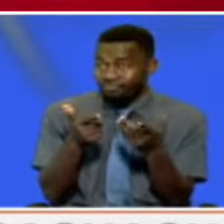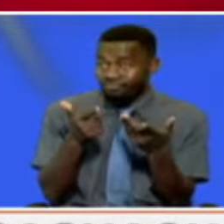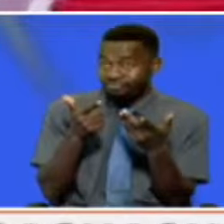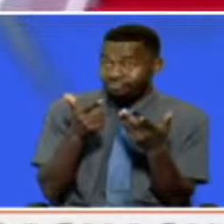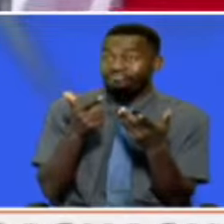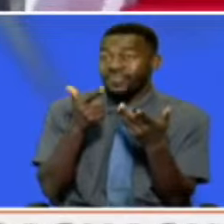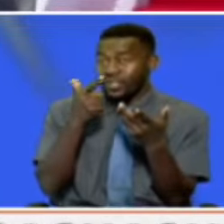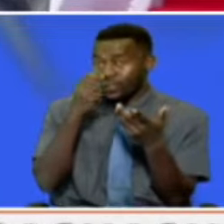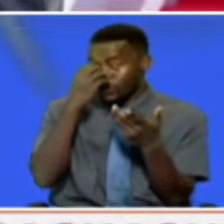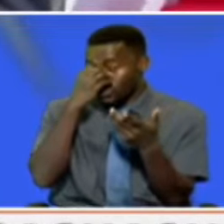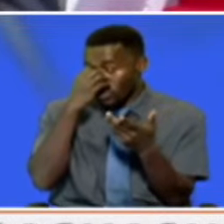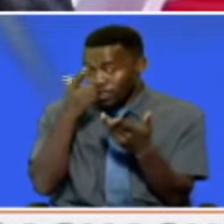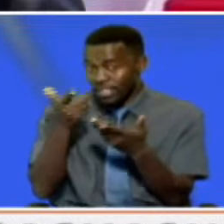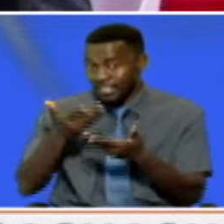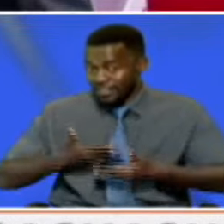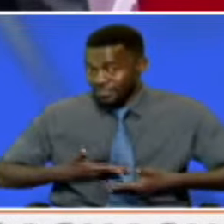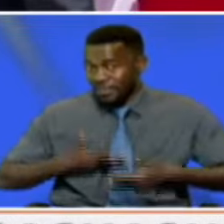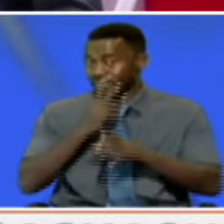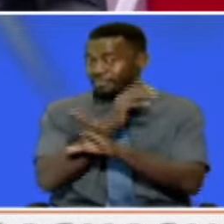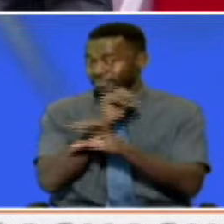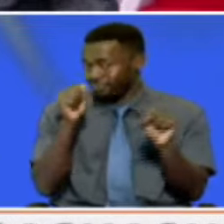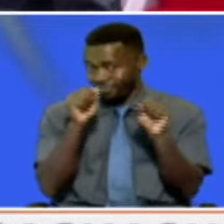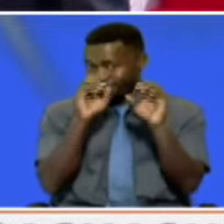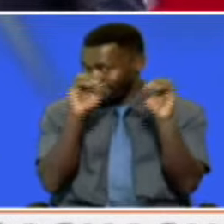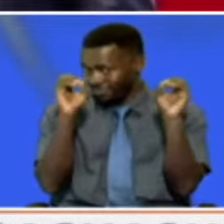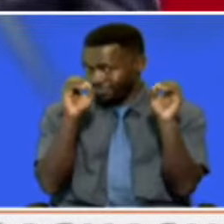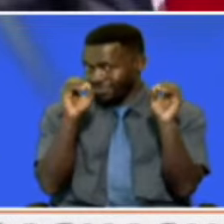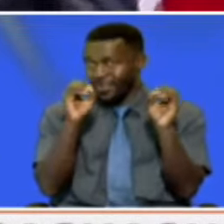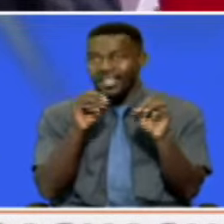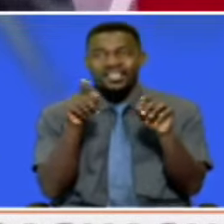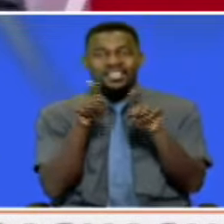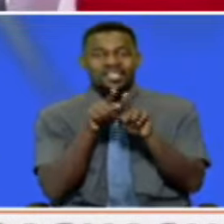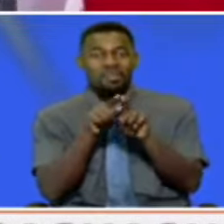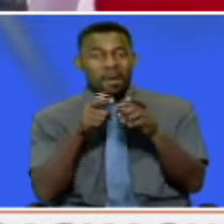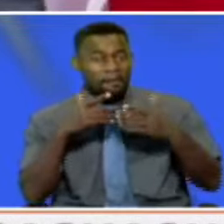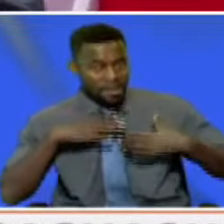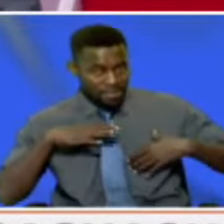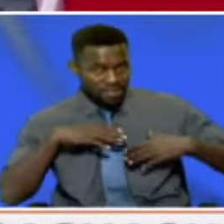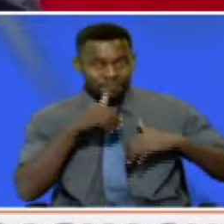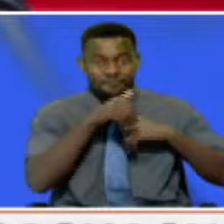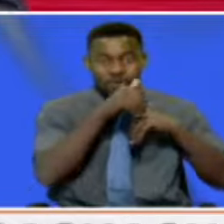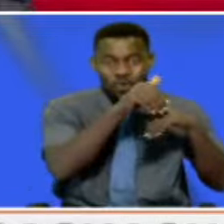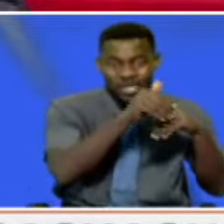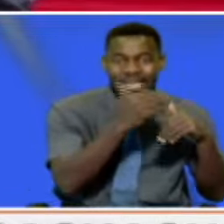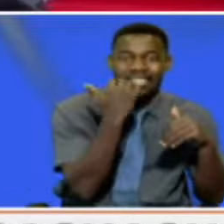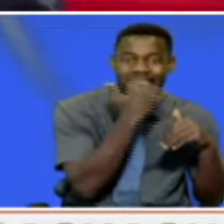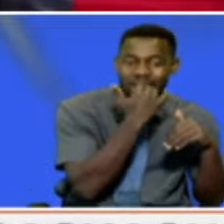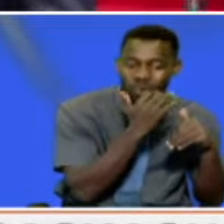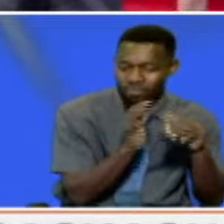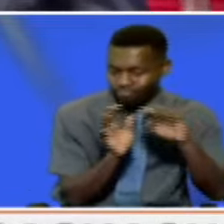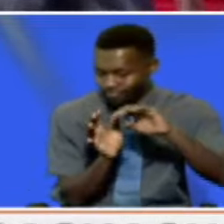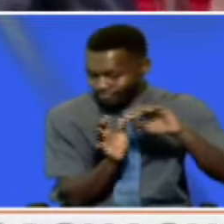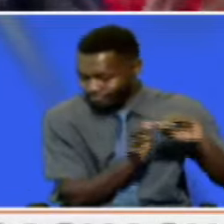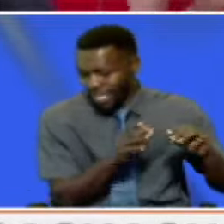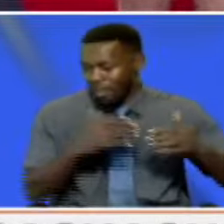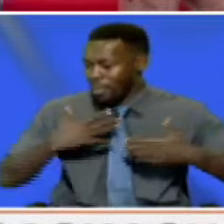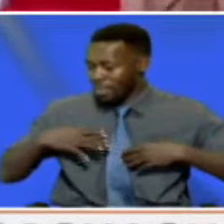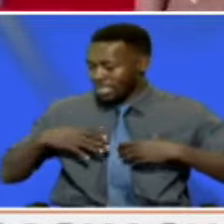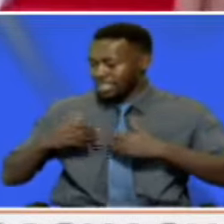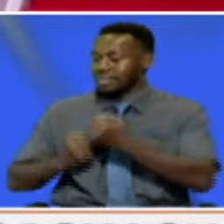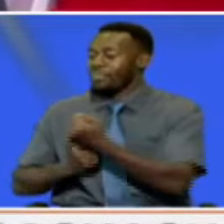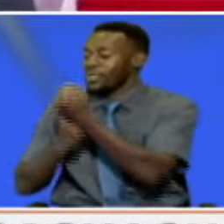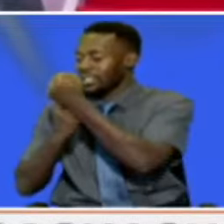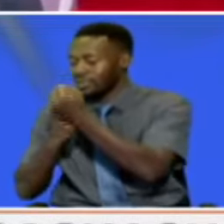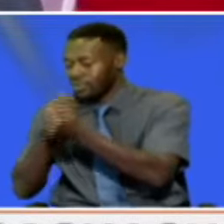Jumatatu asubuhi. Huku wanasiasa wafuasi wa Ruto kwa upande mmoja na Gachagua kwa upande mwingine wakionekana